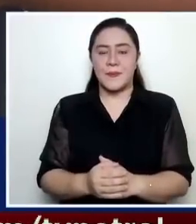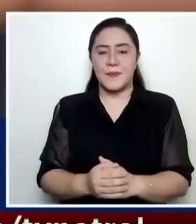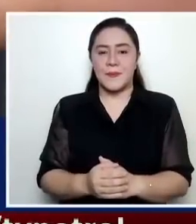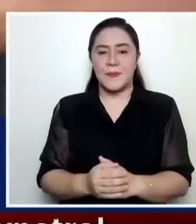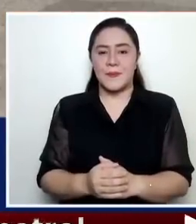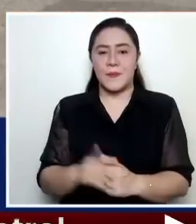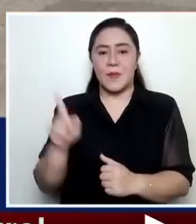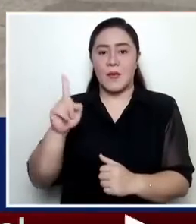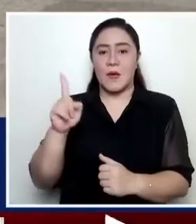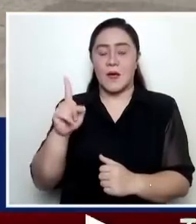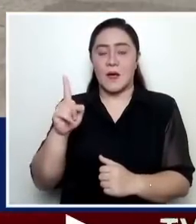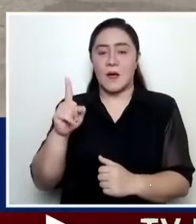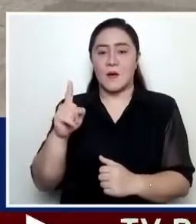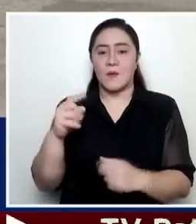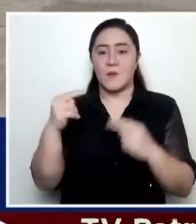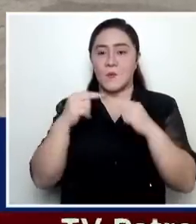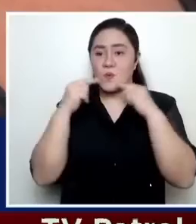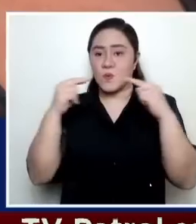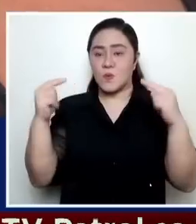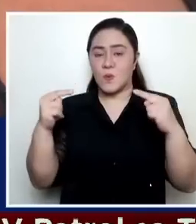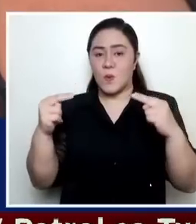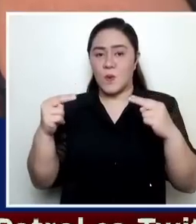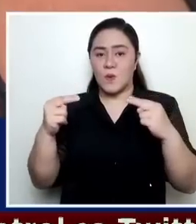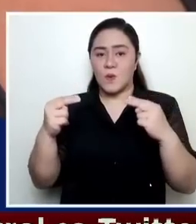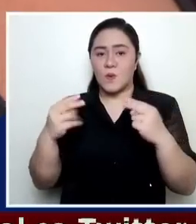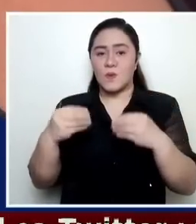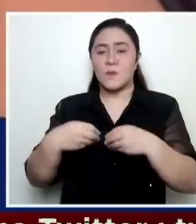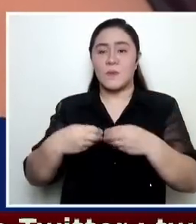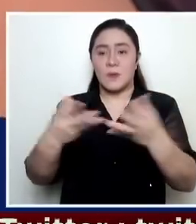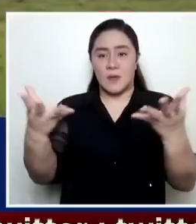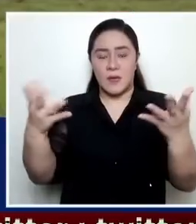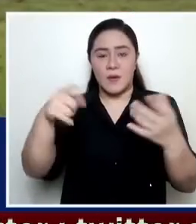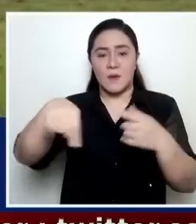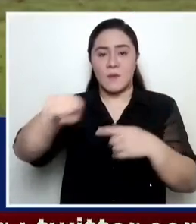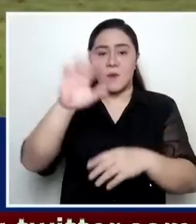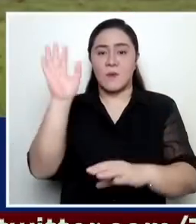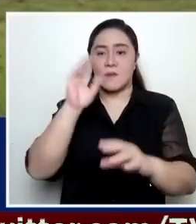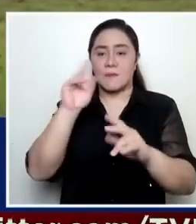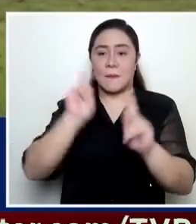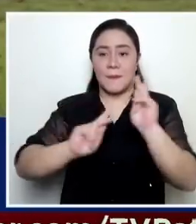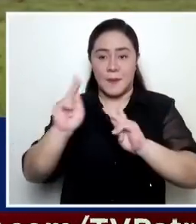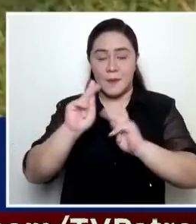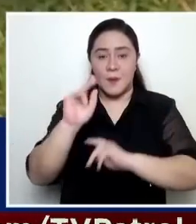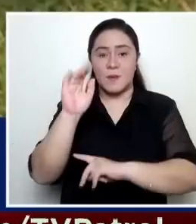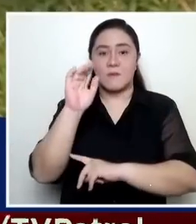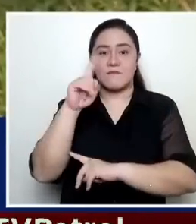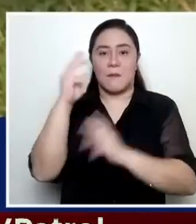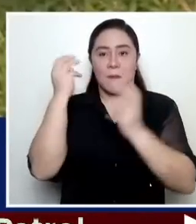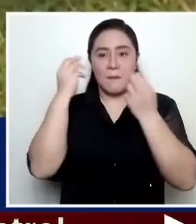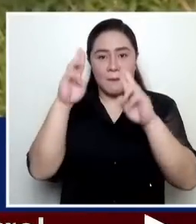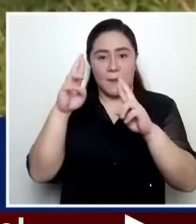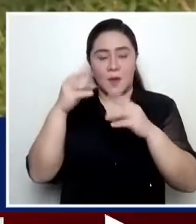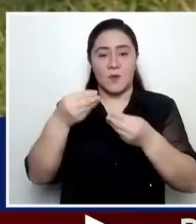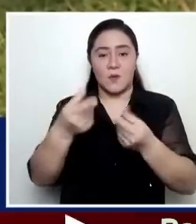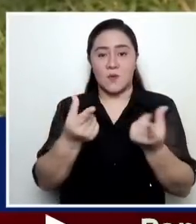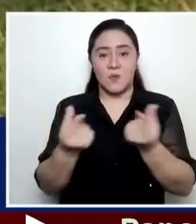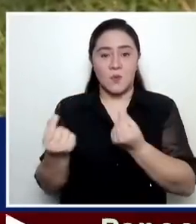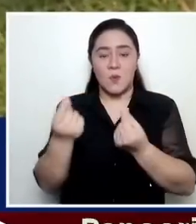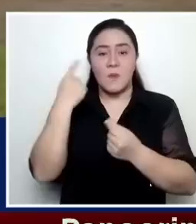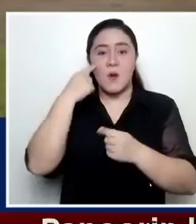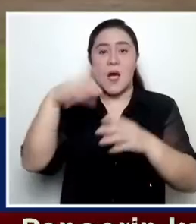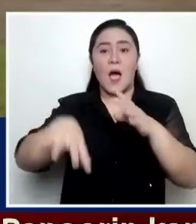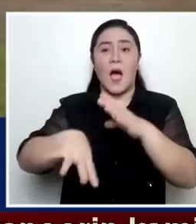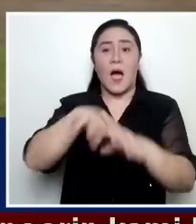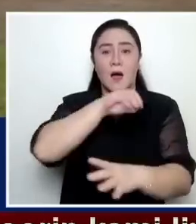Nagpanoodle si Mayor kaya medyo nainitan ang sikmura ng mga kabsat o kababayan na nagpalipas ng magdamag dito sa labas. Sino nga bang